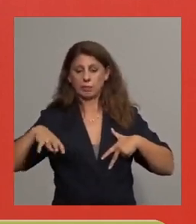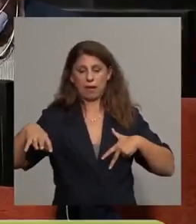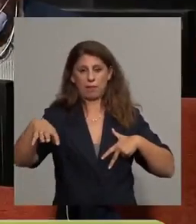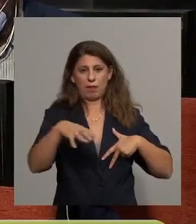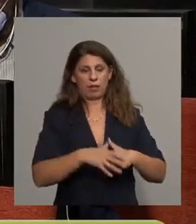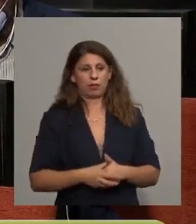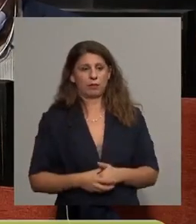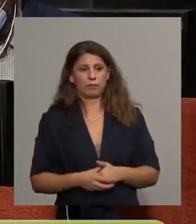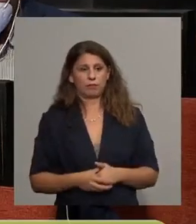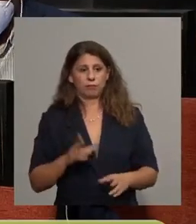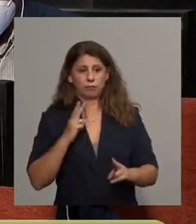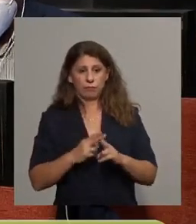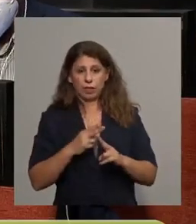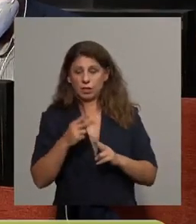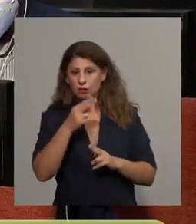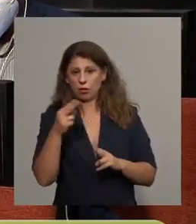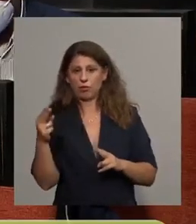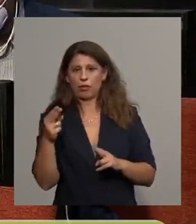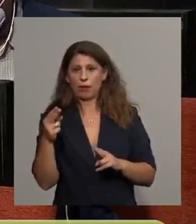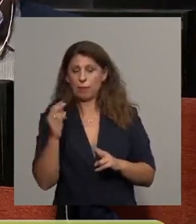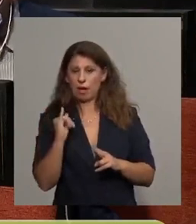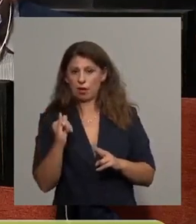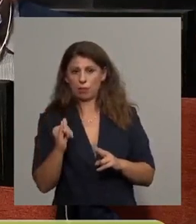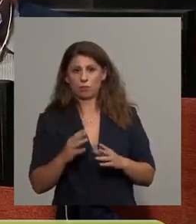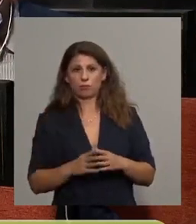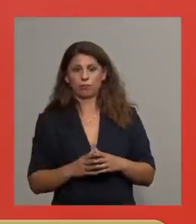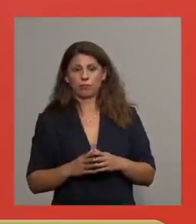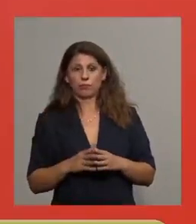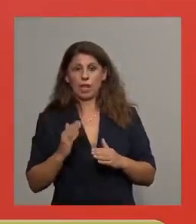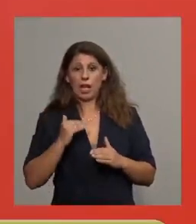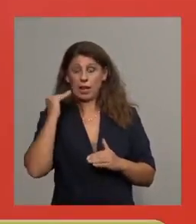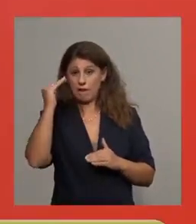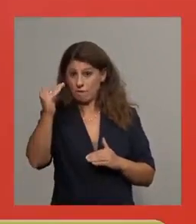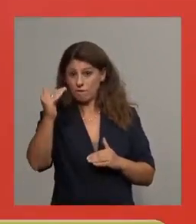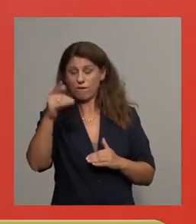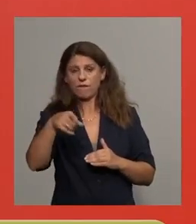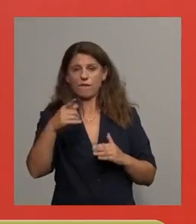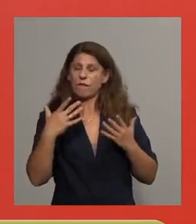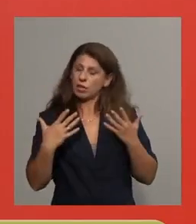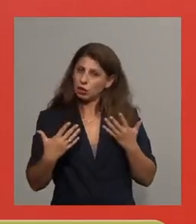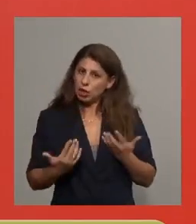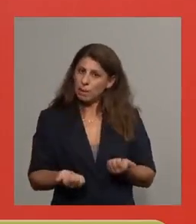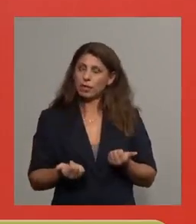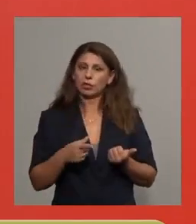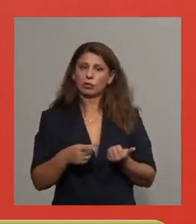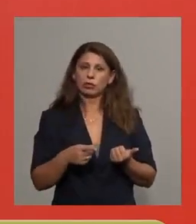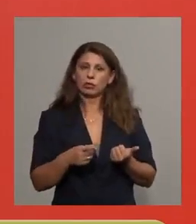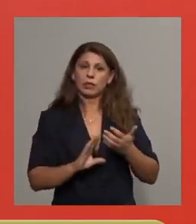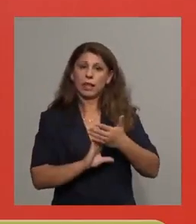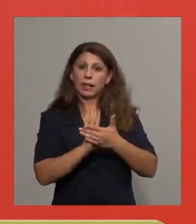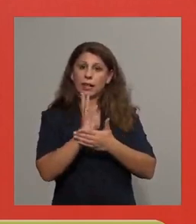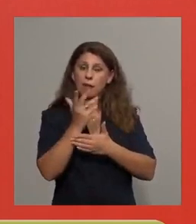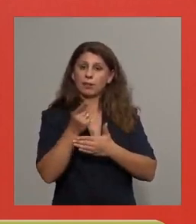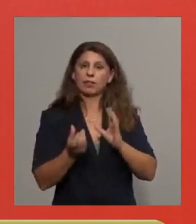περιφέρειας. Κρίσιμο ζήτημα είναι επίσης η αναβάθμιση των υφισταμένων και η